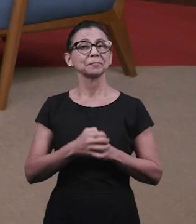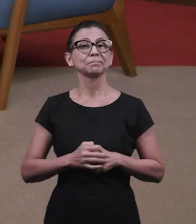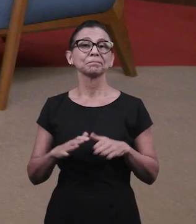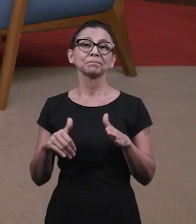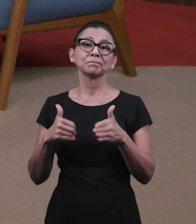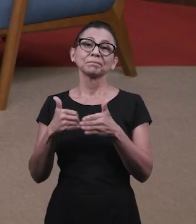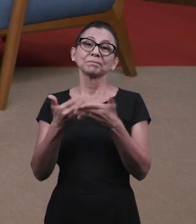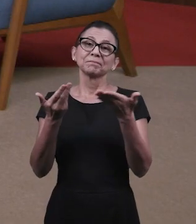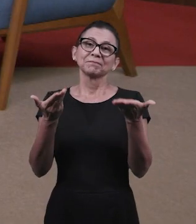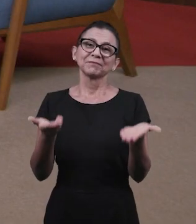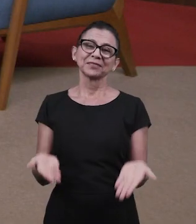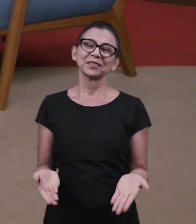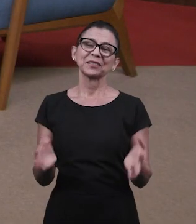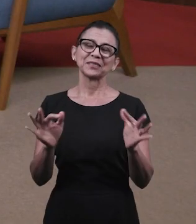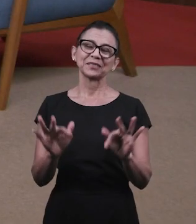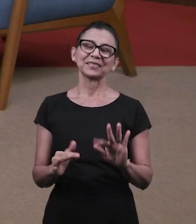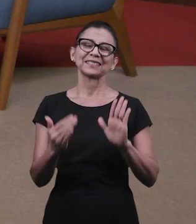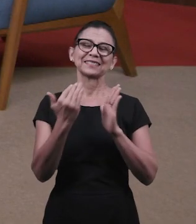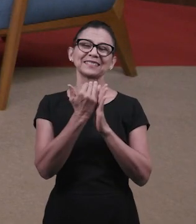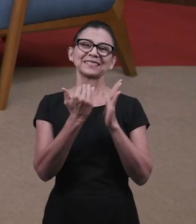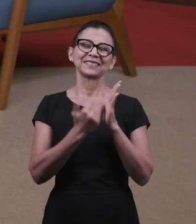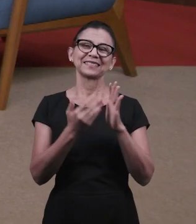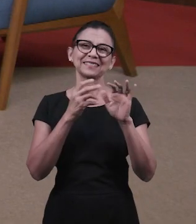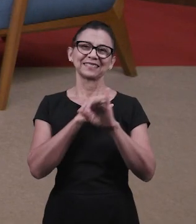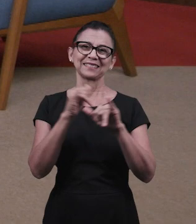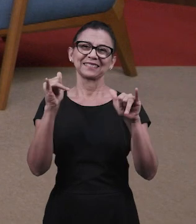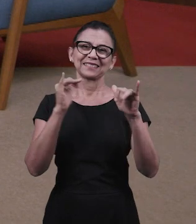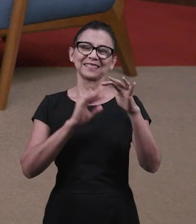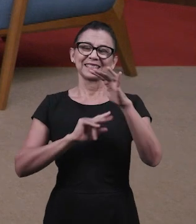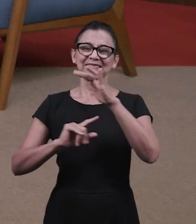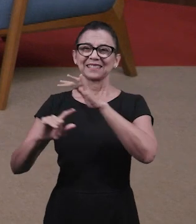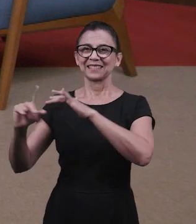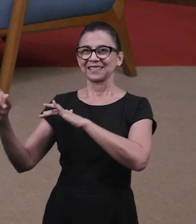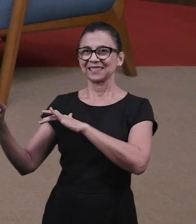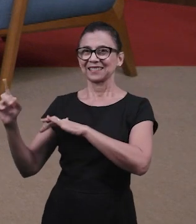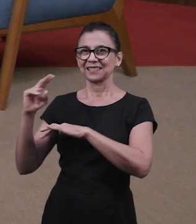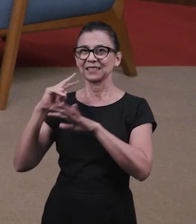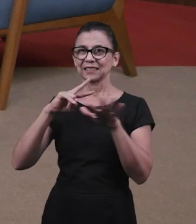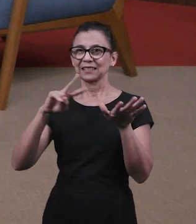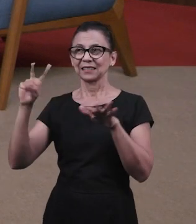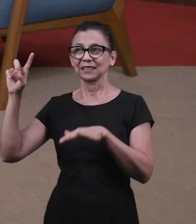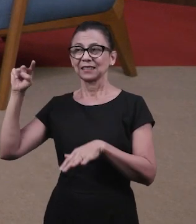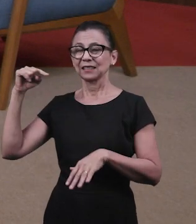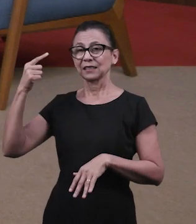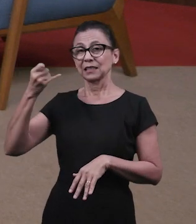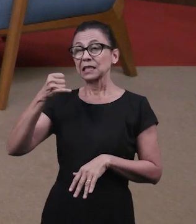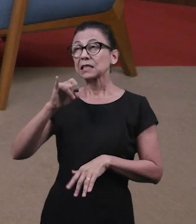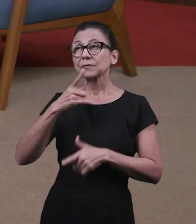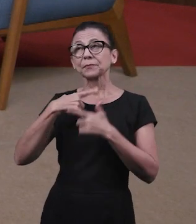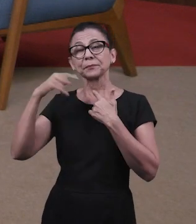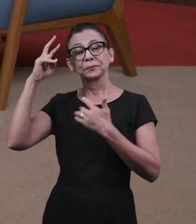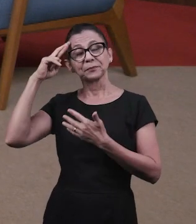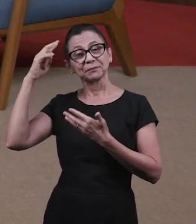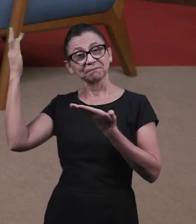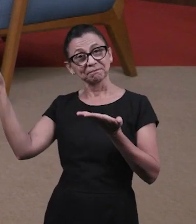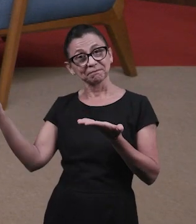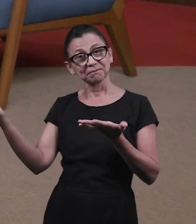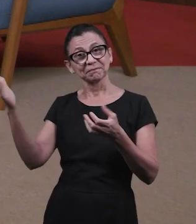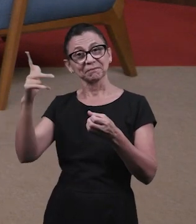perdre. Et nous arrivons à la fin de cette édition de la promotion en annonçant l'évangile éternel. La semaine prochaine, si le Seigneur nous